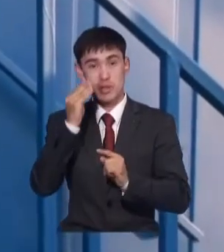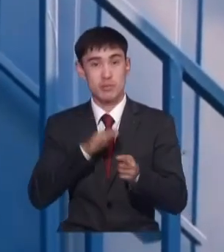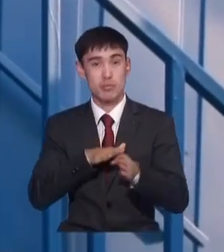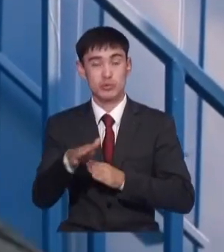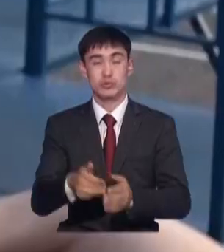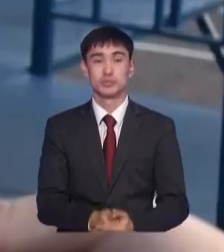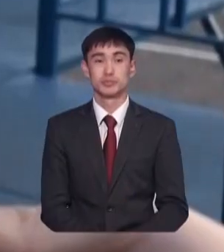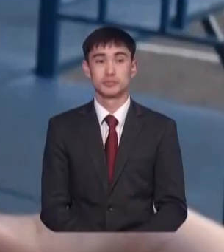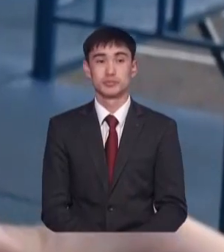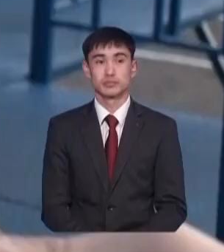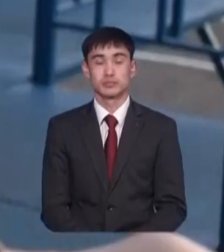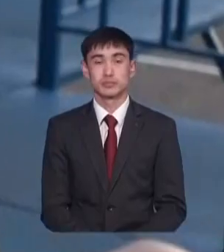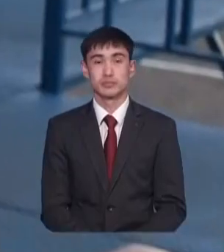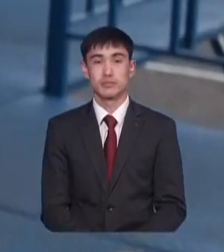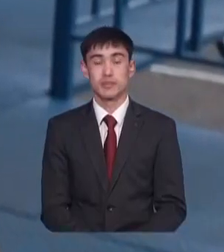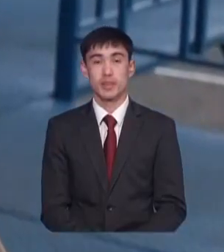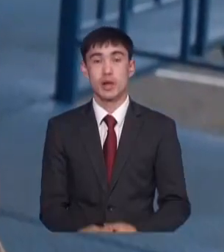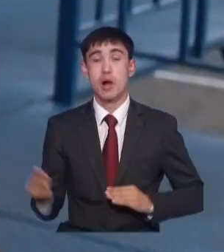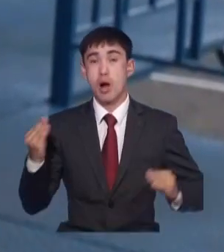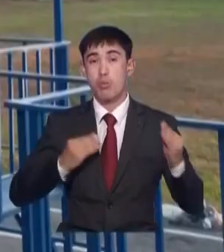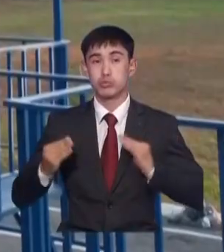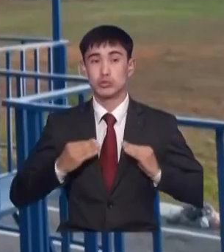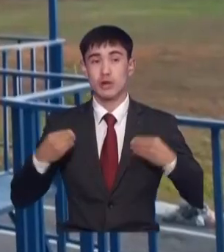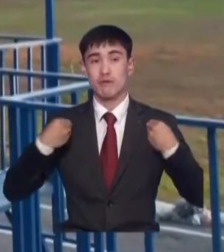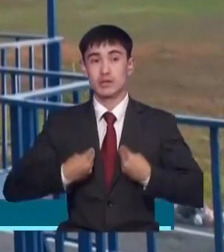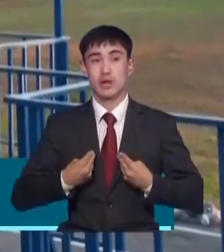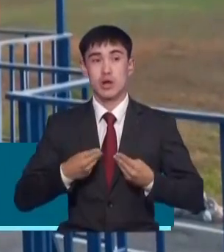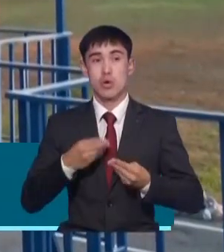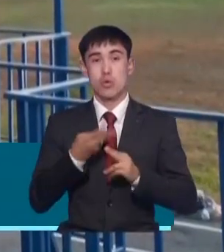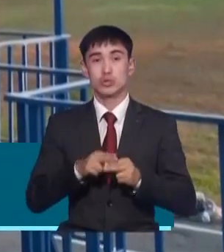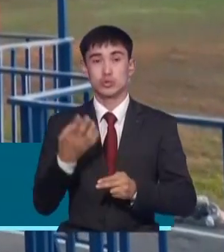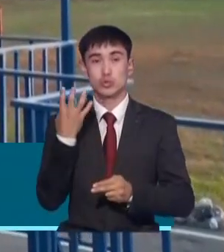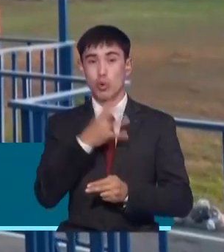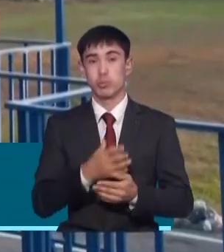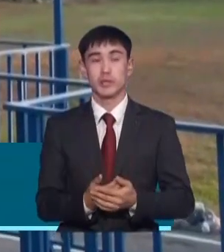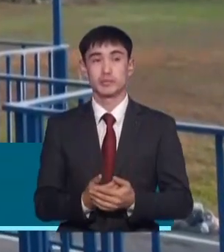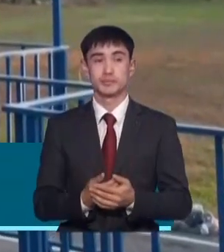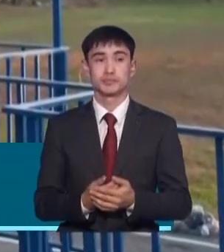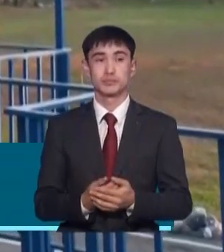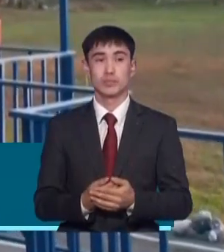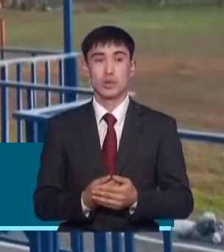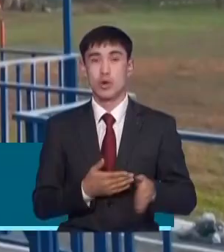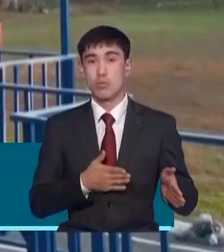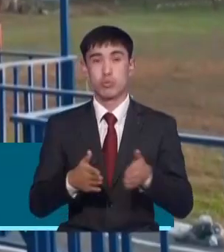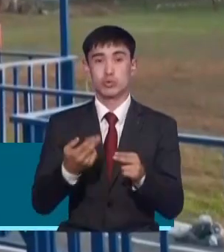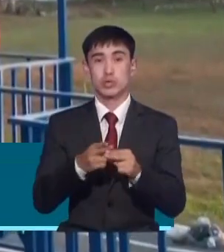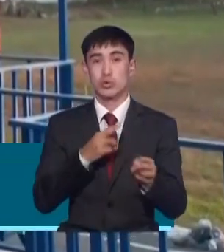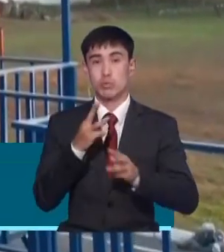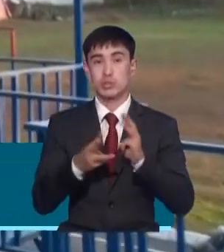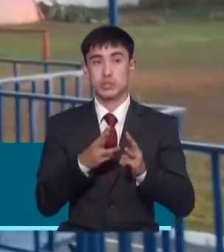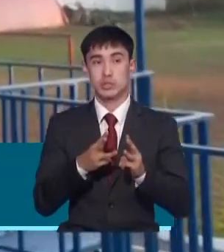кардинально. Обмундирование, оно очень теплое. Путь, который проходят